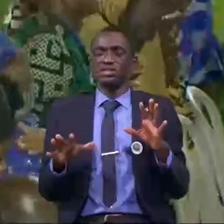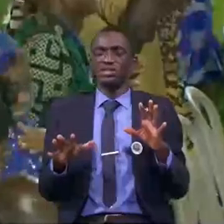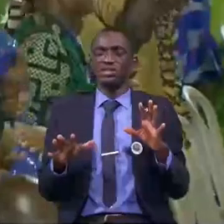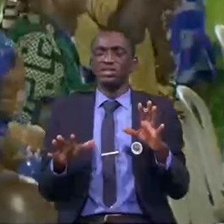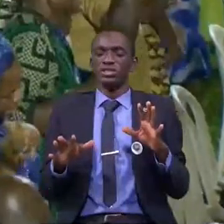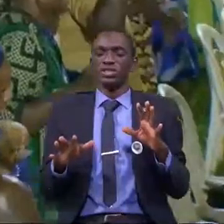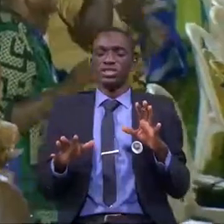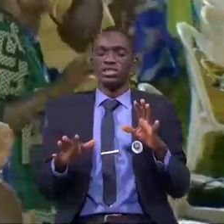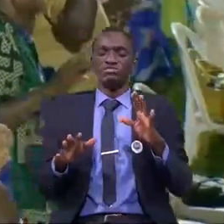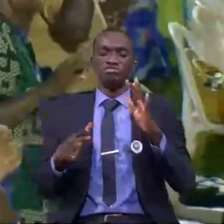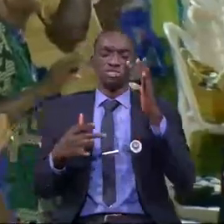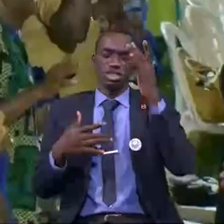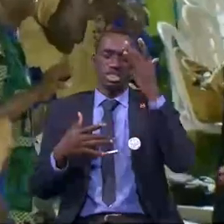arrachée,